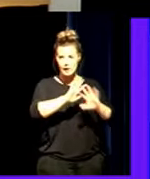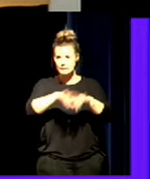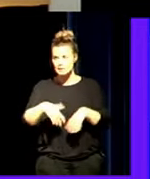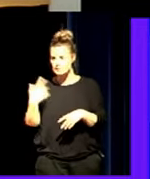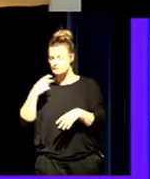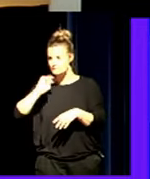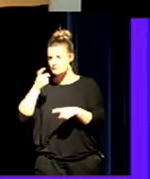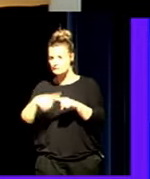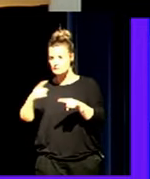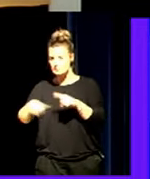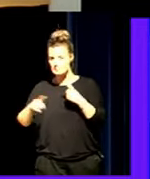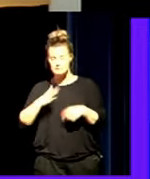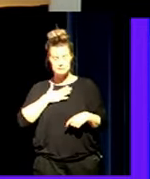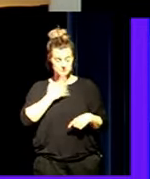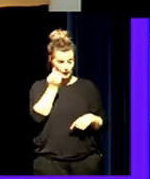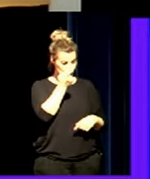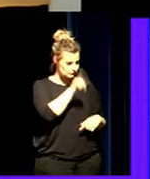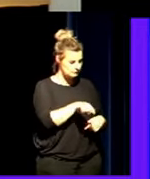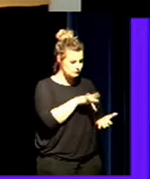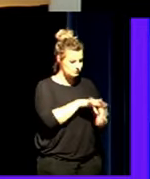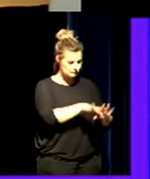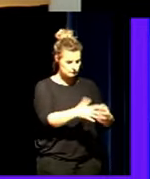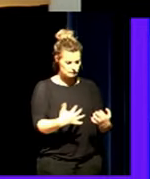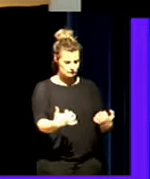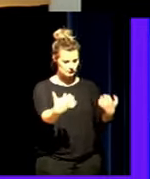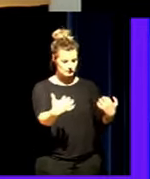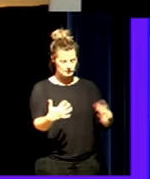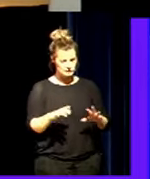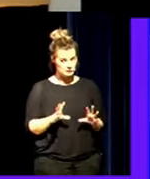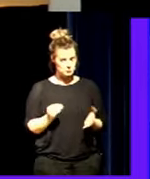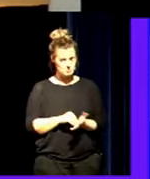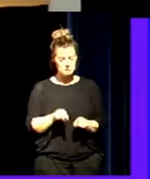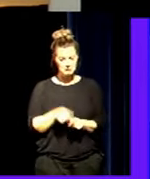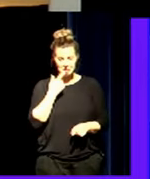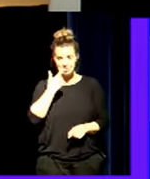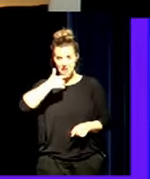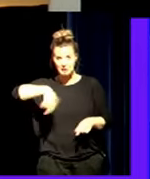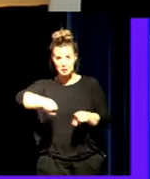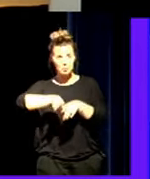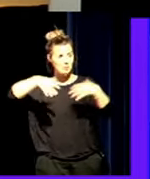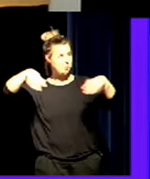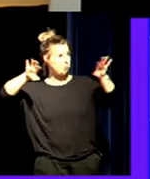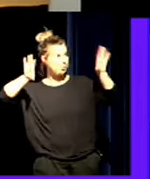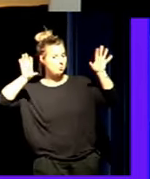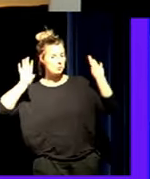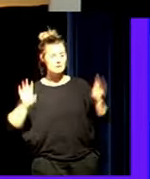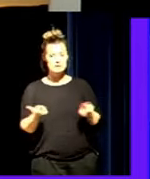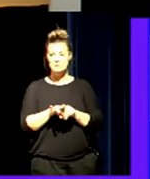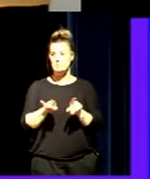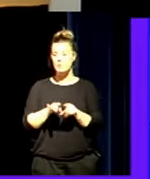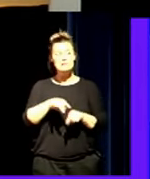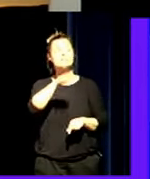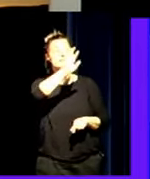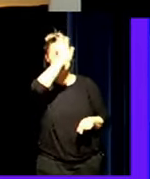batetan, ez da, nire ikasle guztiak. Claro, eta askotan era como predicar en el desierto, ez hitzai zuen engartatzen hori, era como,